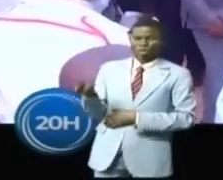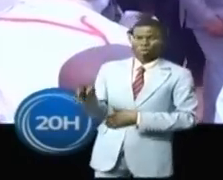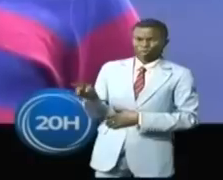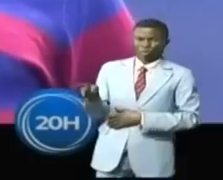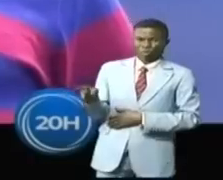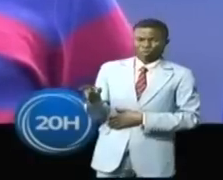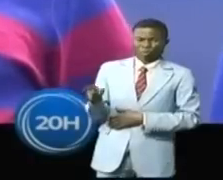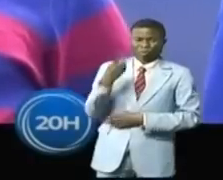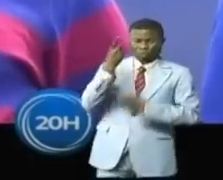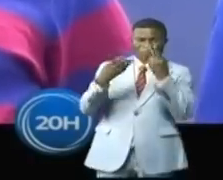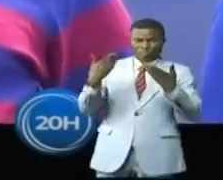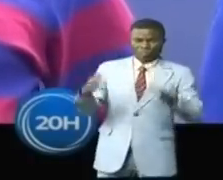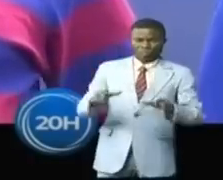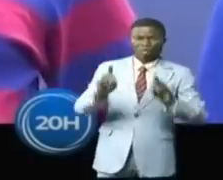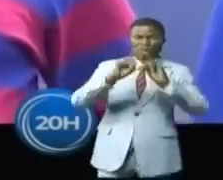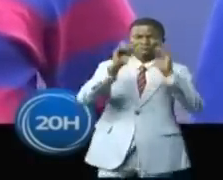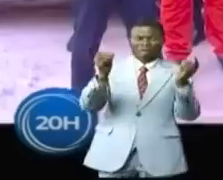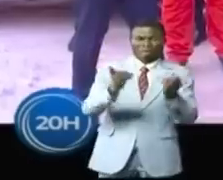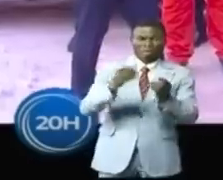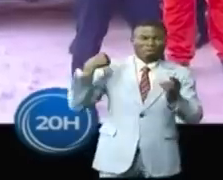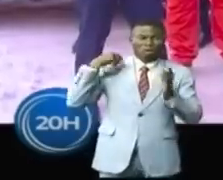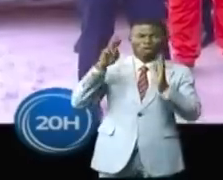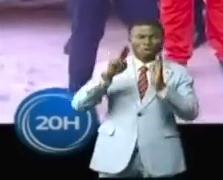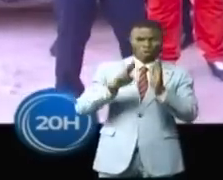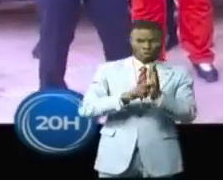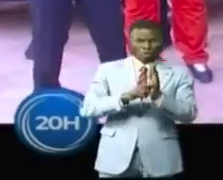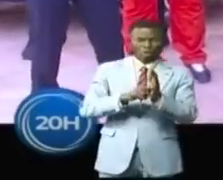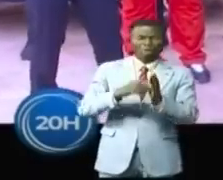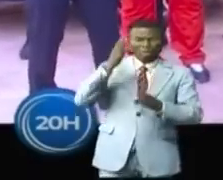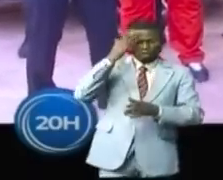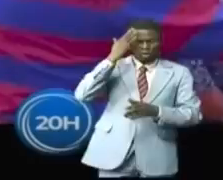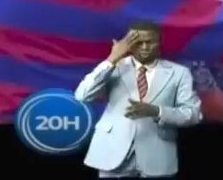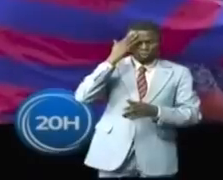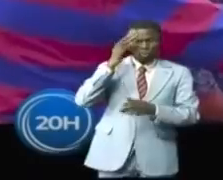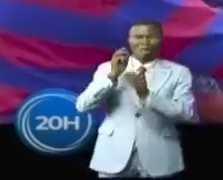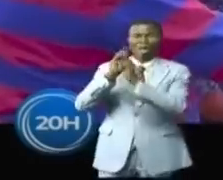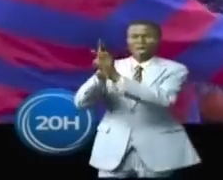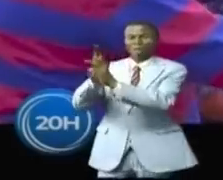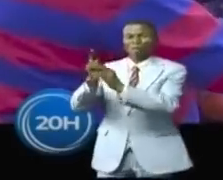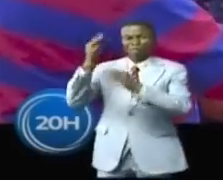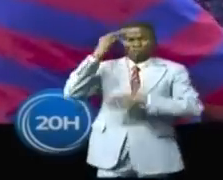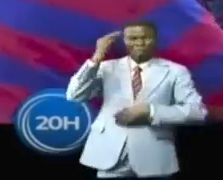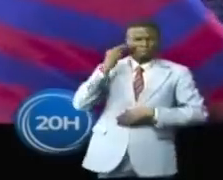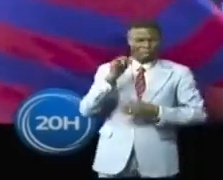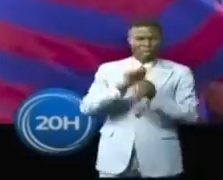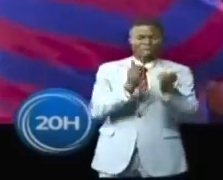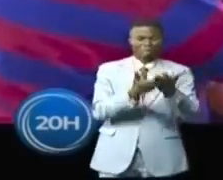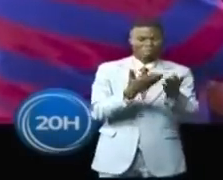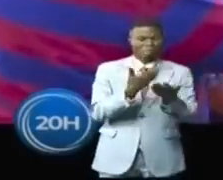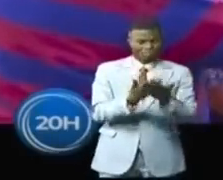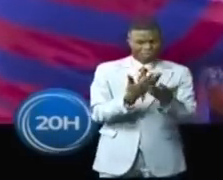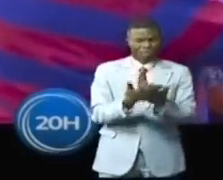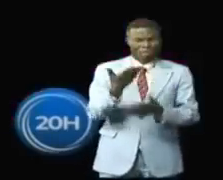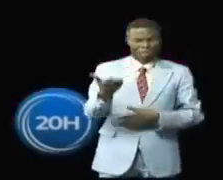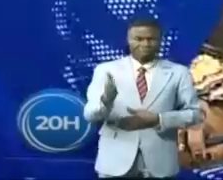cette descente, la délégation gouvernementale a saisi le Conseil des ministres de cette situation urgente.